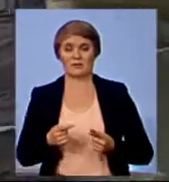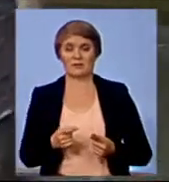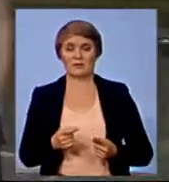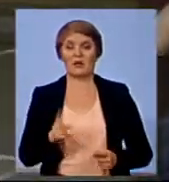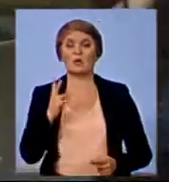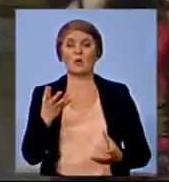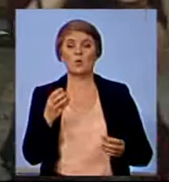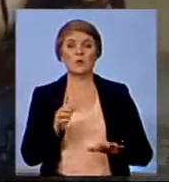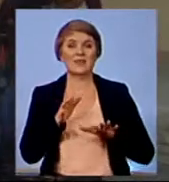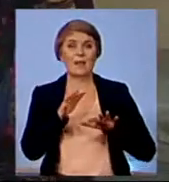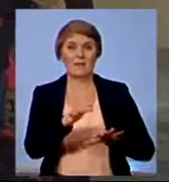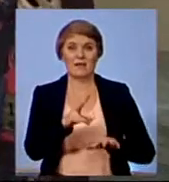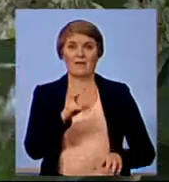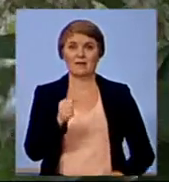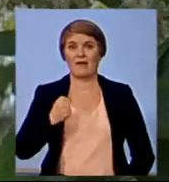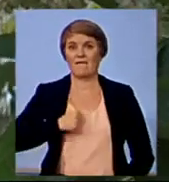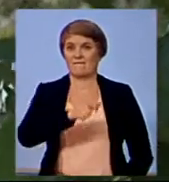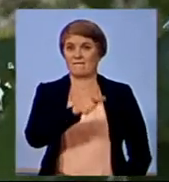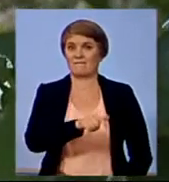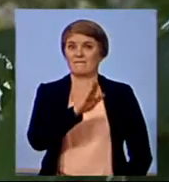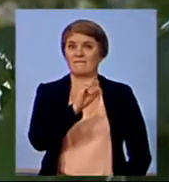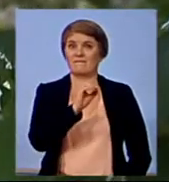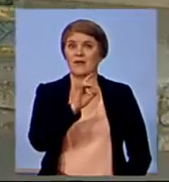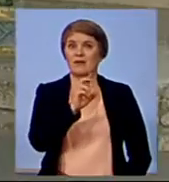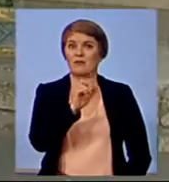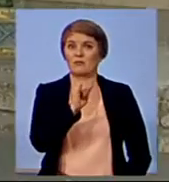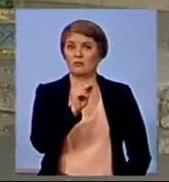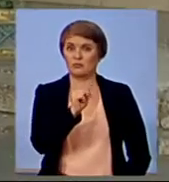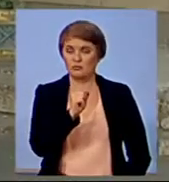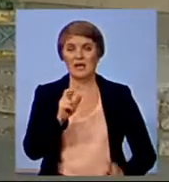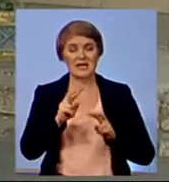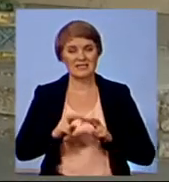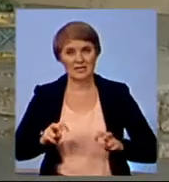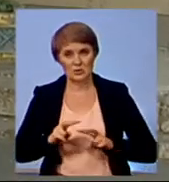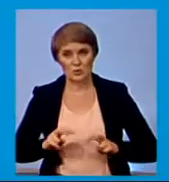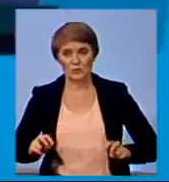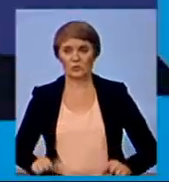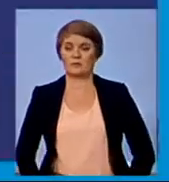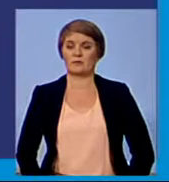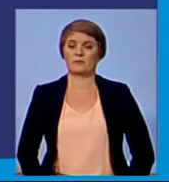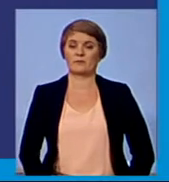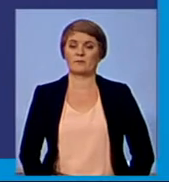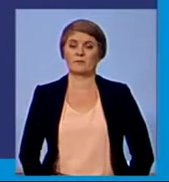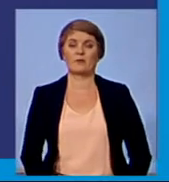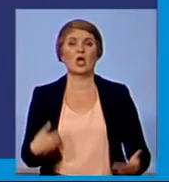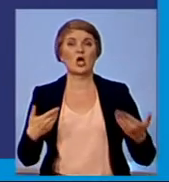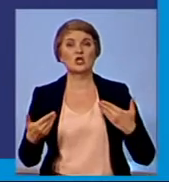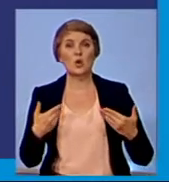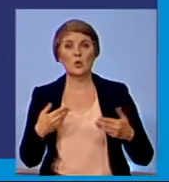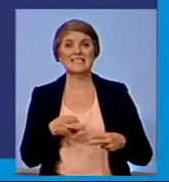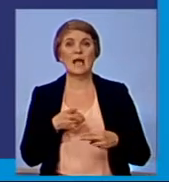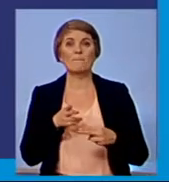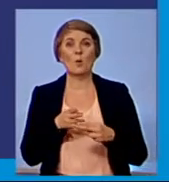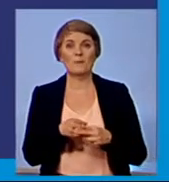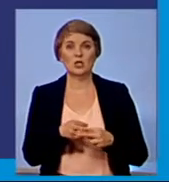на Вербича, правоохоронці з'ясовують. У прокуратурі Києва готують клопотання до суду щодо запобіжного заходу затриманій. Щодо міри запобіжного